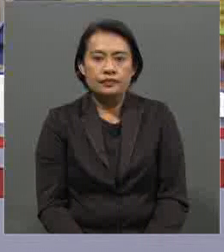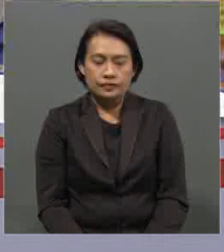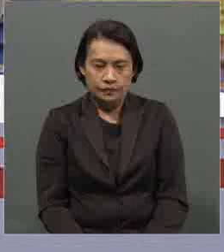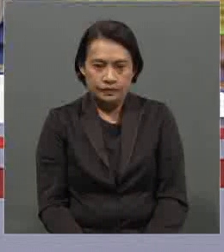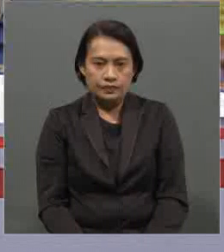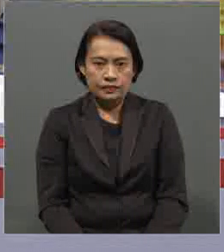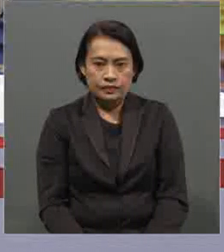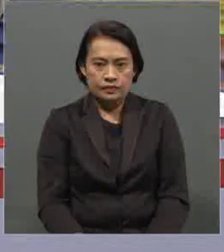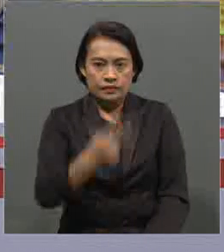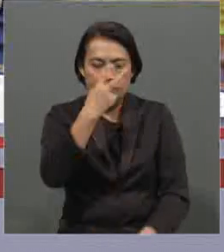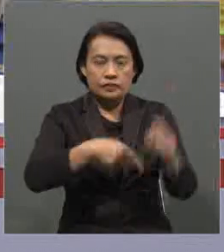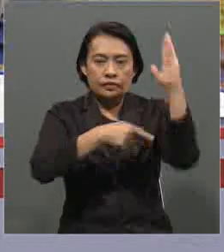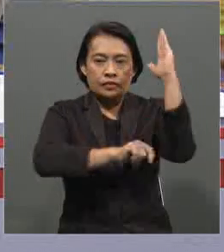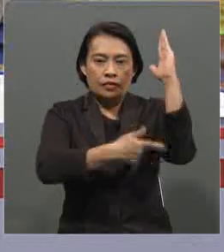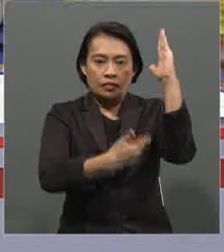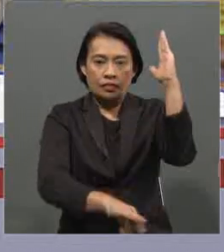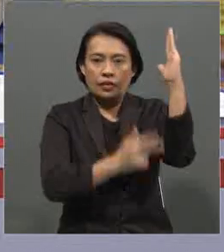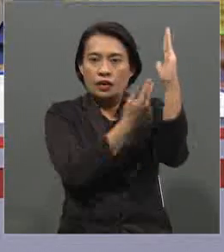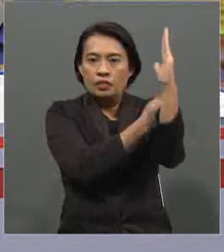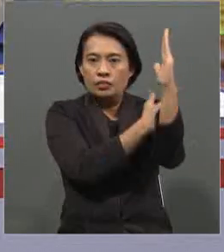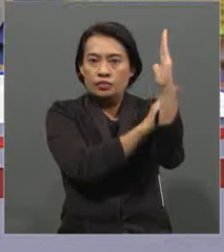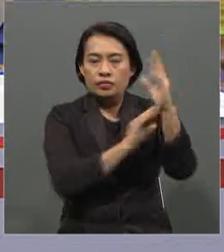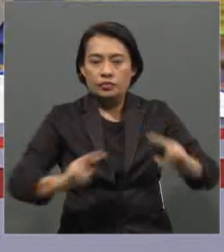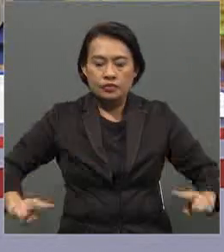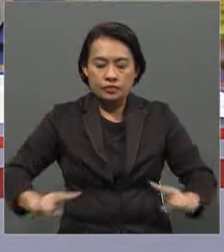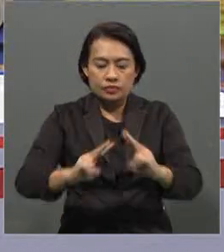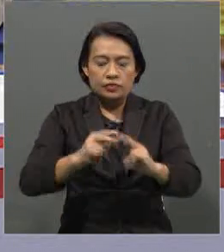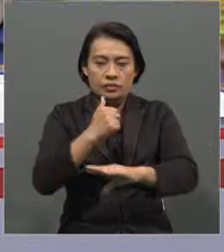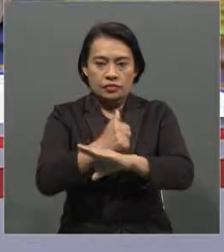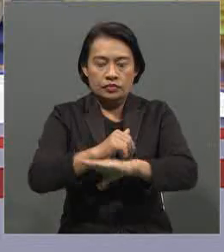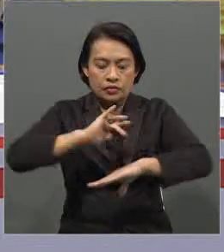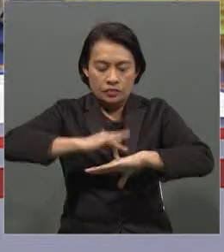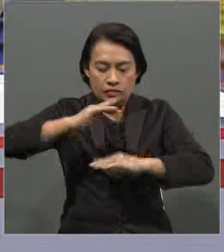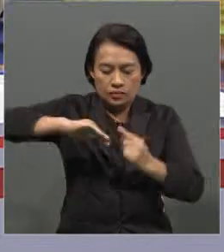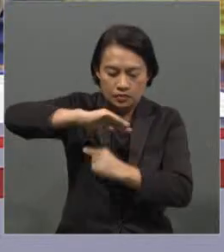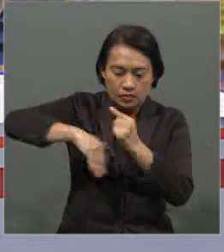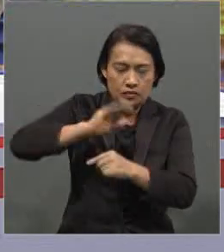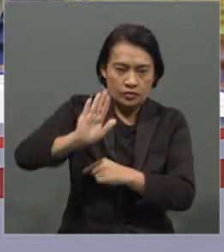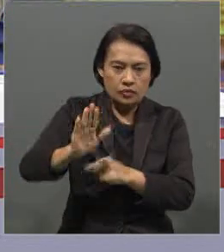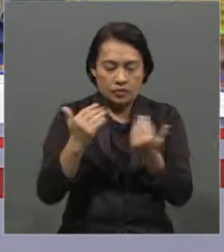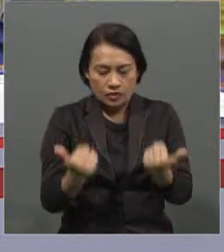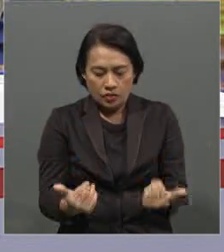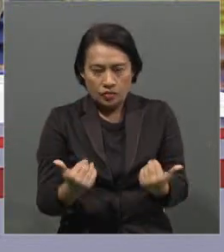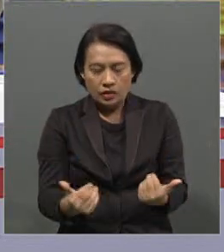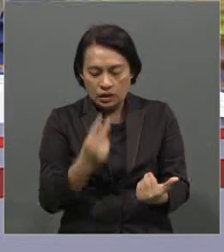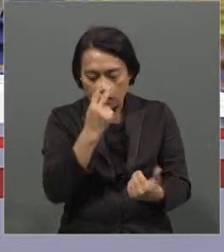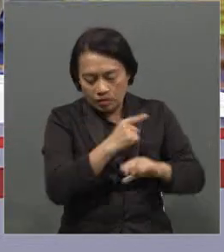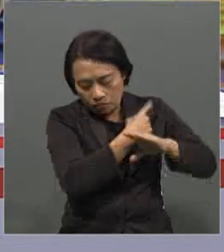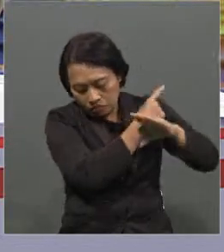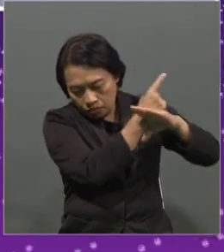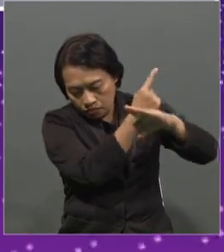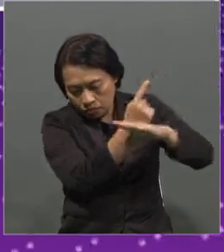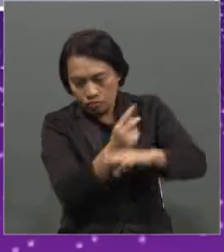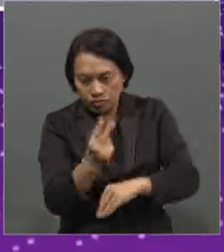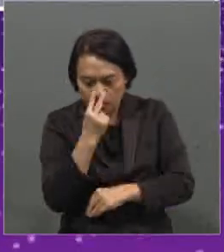ถัดจากพังงาไปที่ภูเก็ตนะครับวันนี้รัฐมนตรีว่าการกระทรวงทรัพยากรและธรรมชาติและสิ่งแวดล้อมนะครับวันนี้เนี่ยท่านได้ขึ้นไปบินสำรวจไป